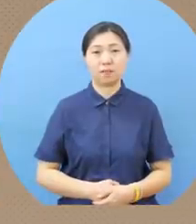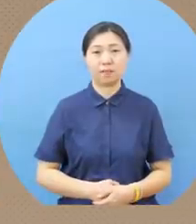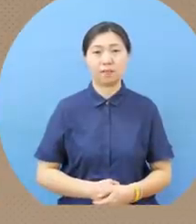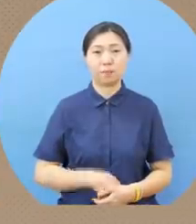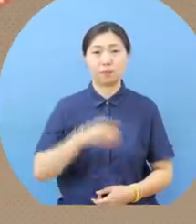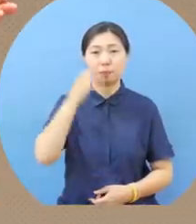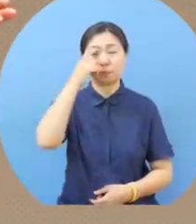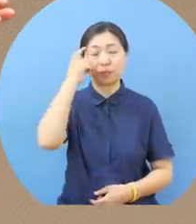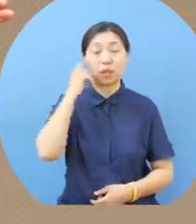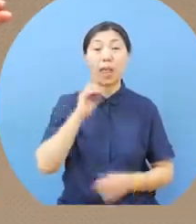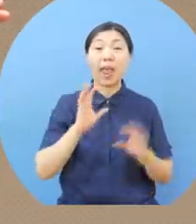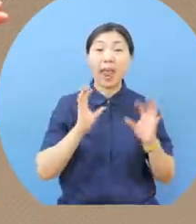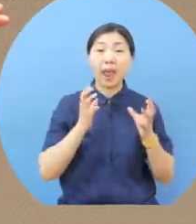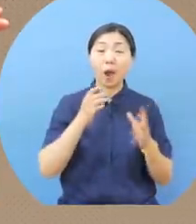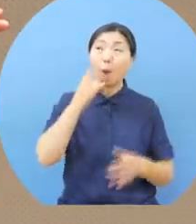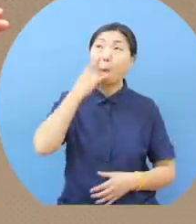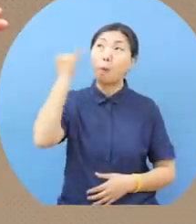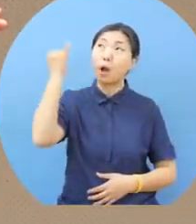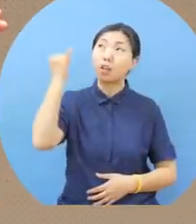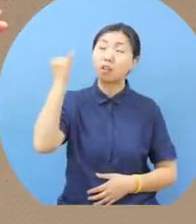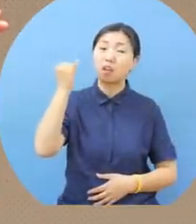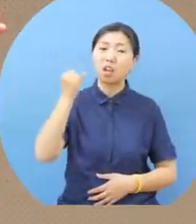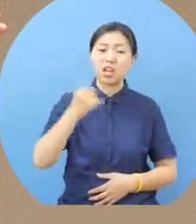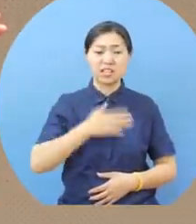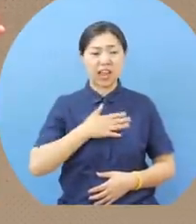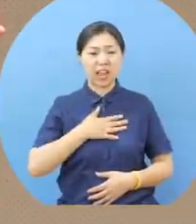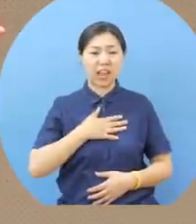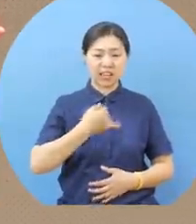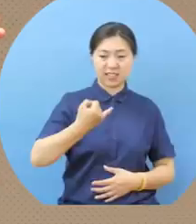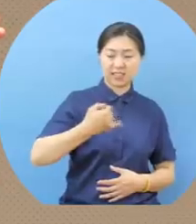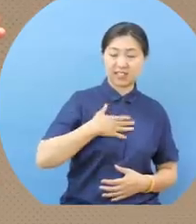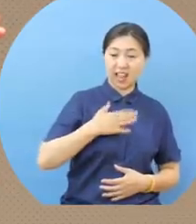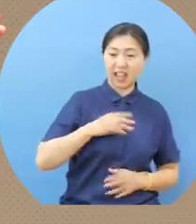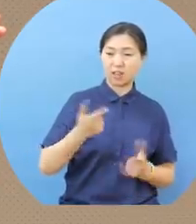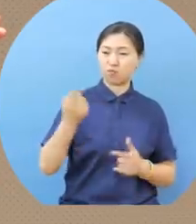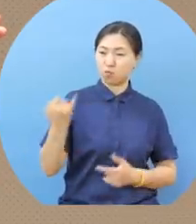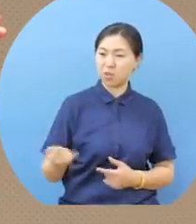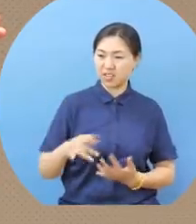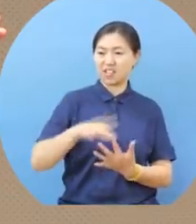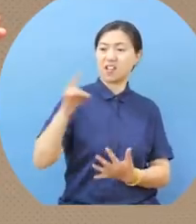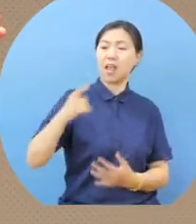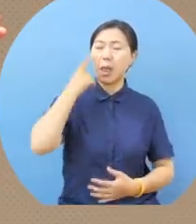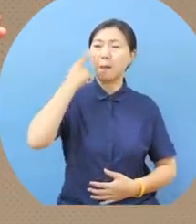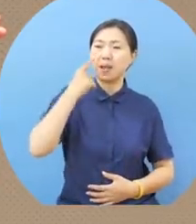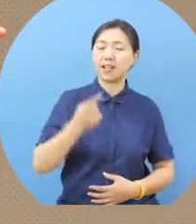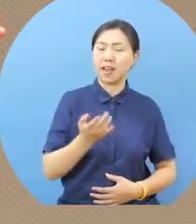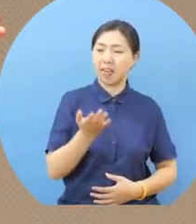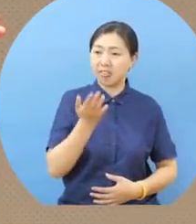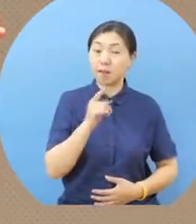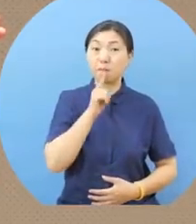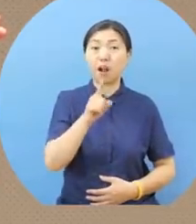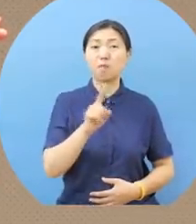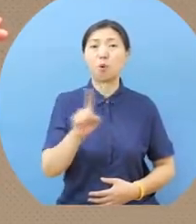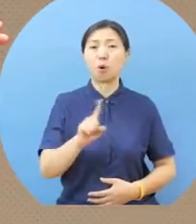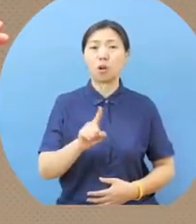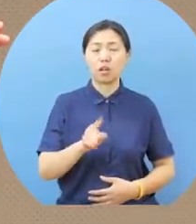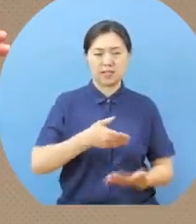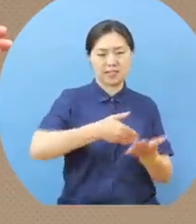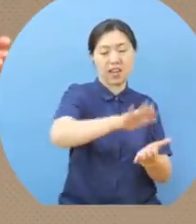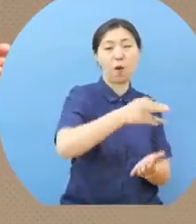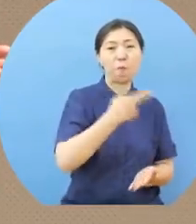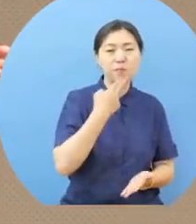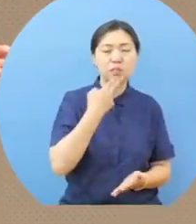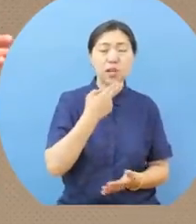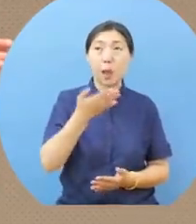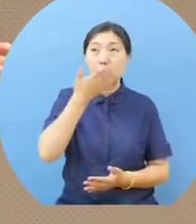빼고 2만 테 뭐 둘중에 선택을 해라 그런 소리를 해요 그저 안 쫓아내고